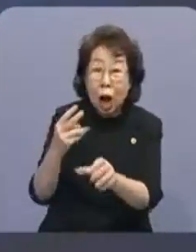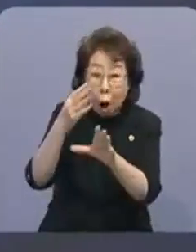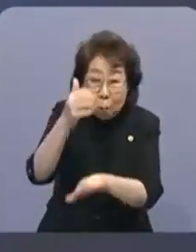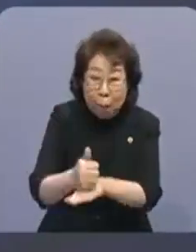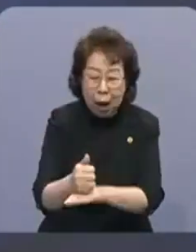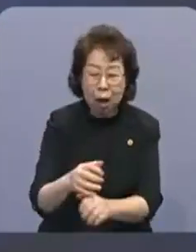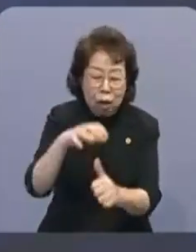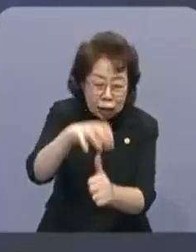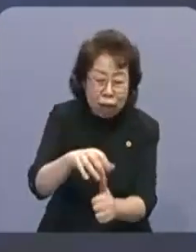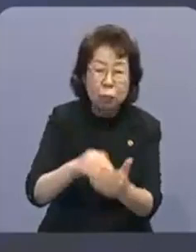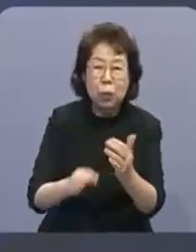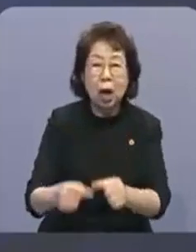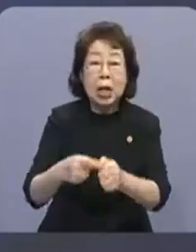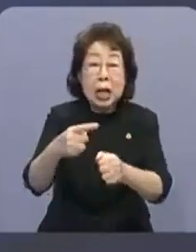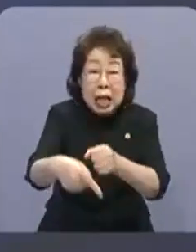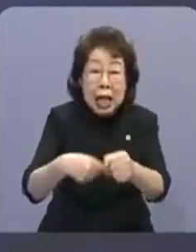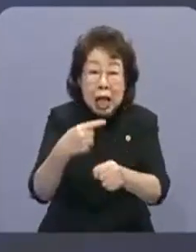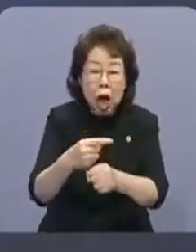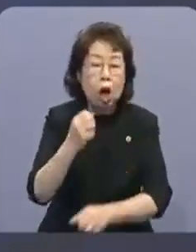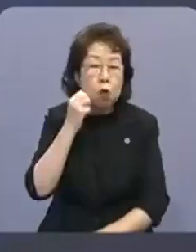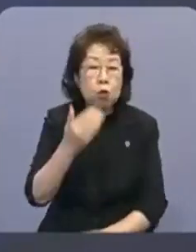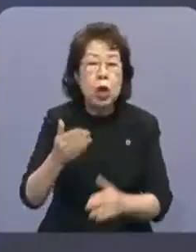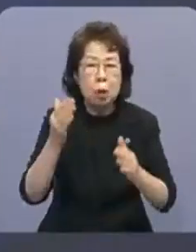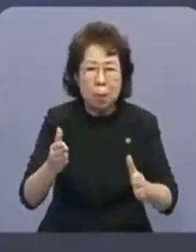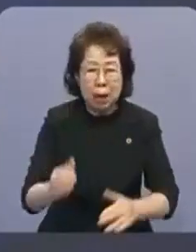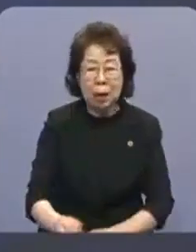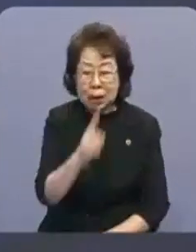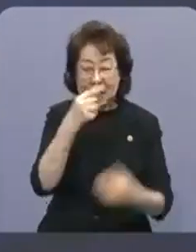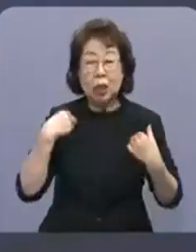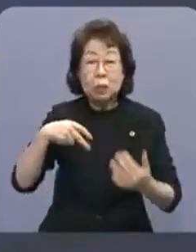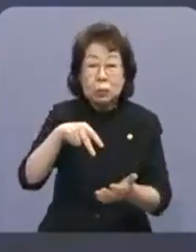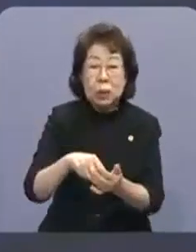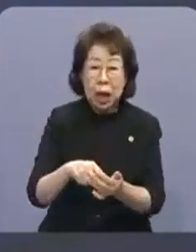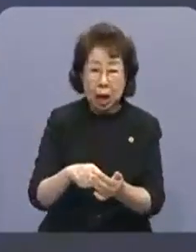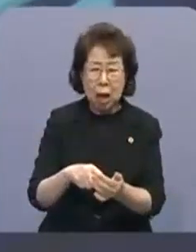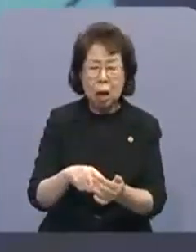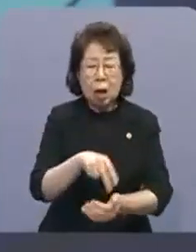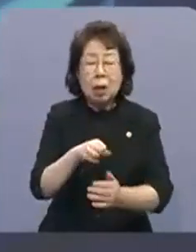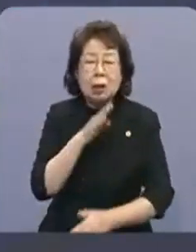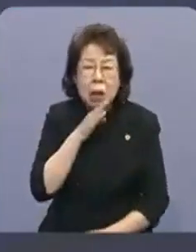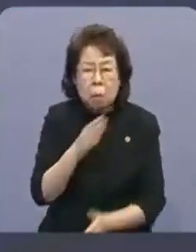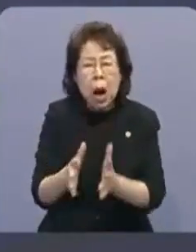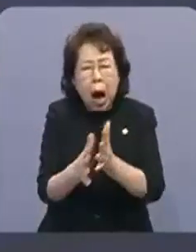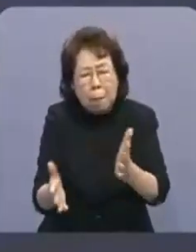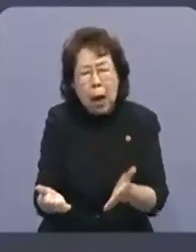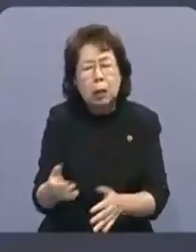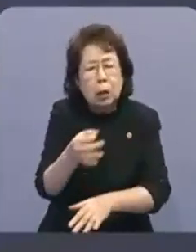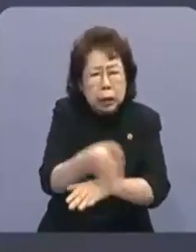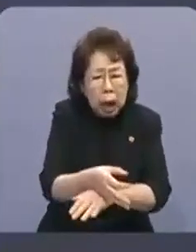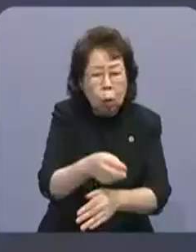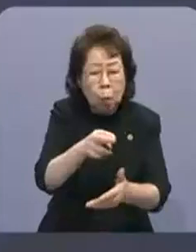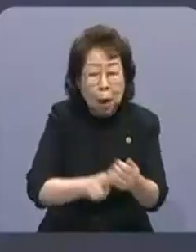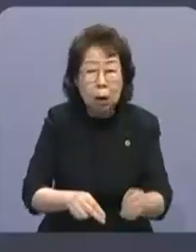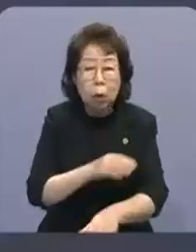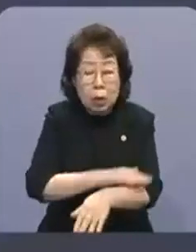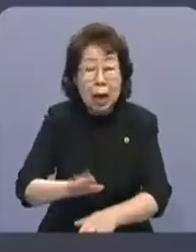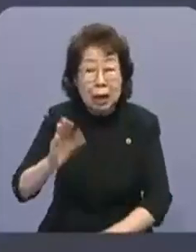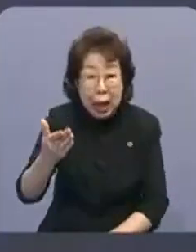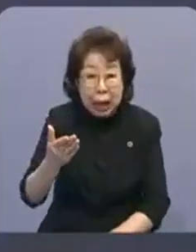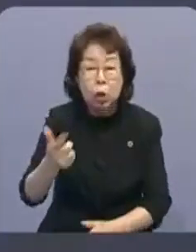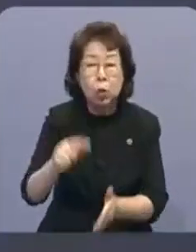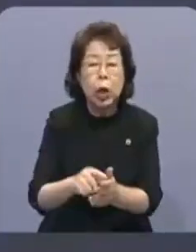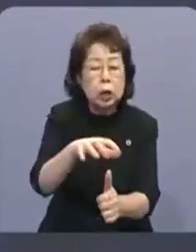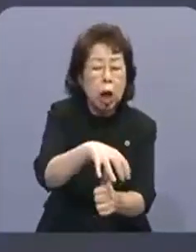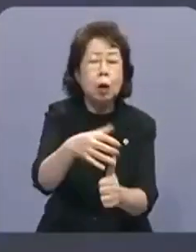지정 이후 1년 9개월 만인데요. 국토교통부는 실수요자가 정상적으로 주택을 거래할 수 있도록 지방의 규제를